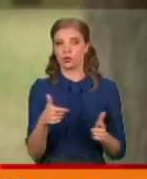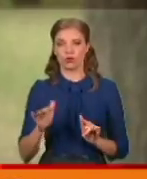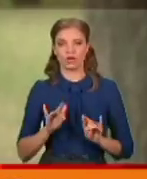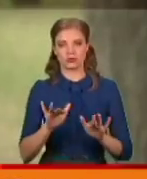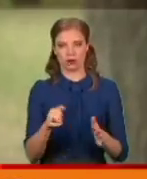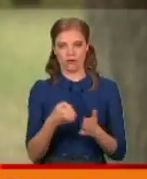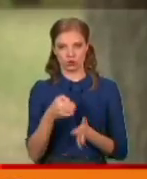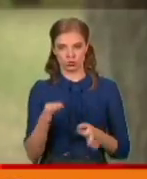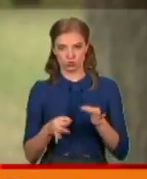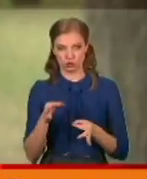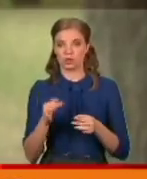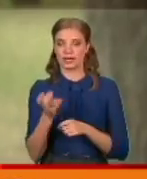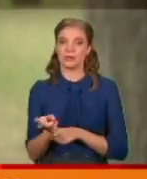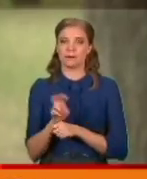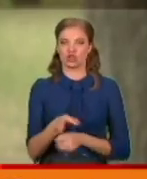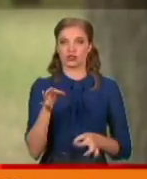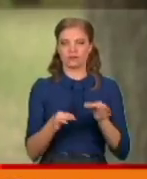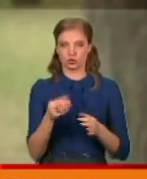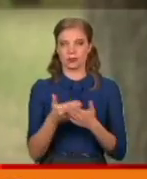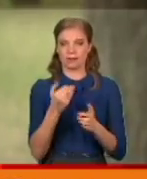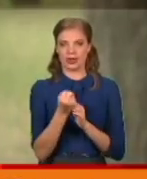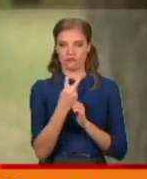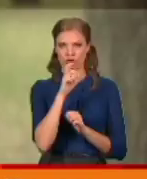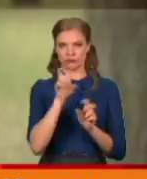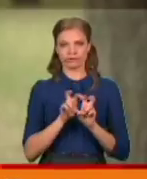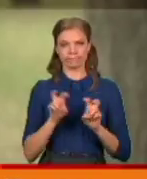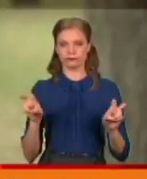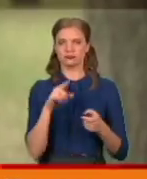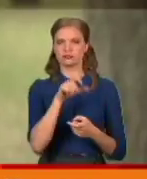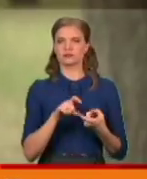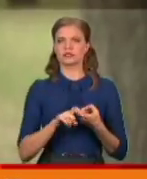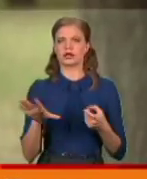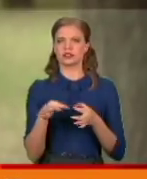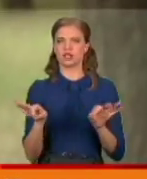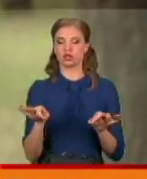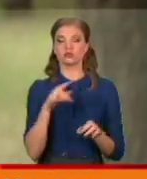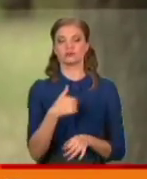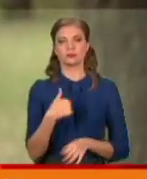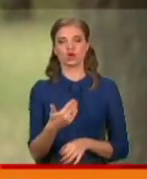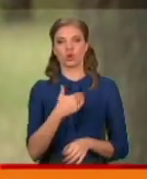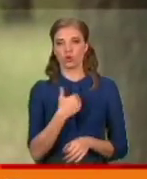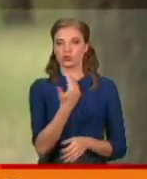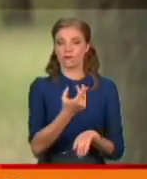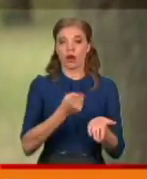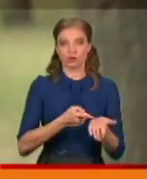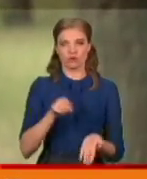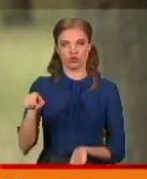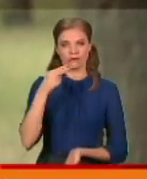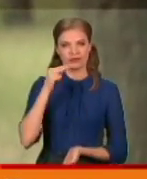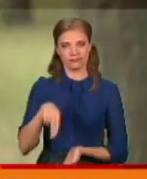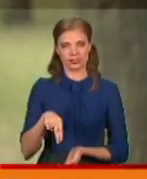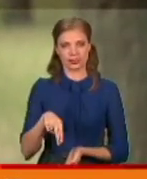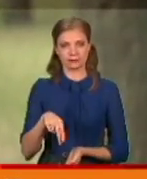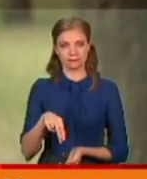до суду і прийшли в суд перед 12 людьми незалежними і сказали: ми хочемо вам довести, що він винний у